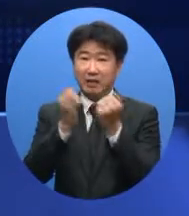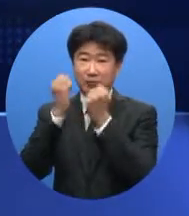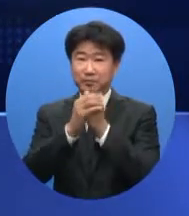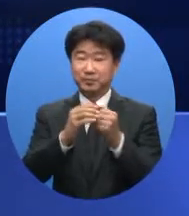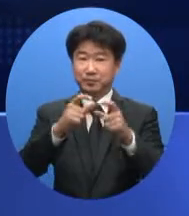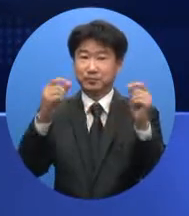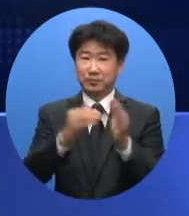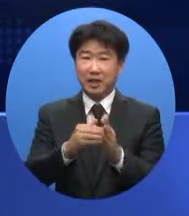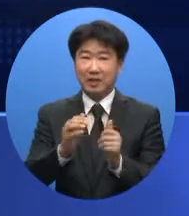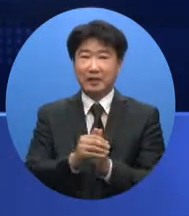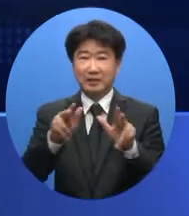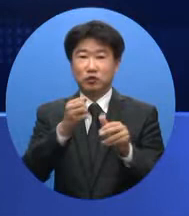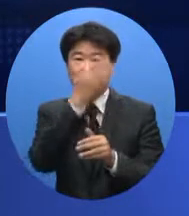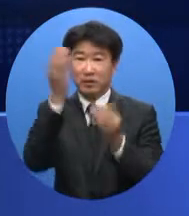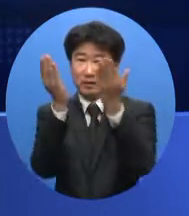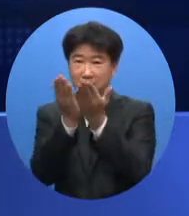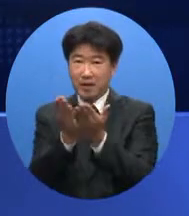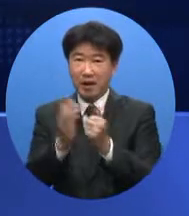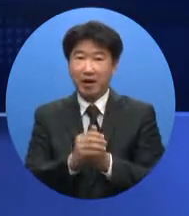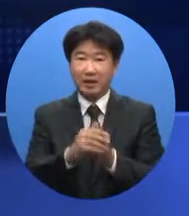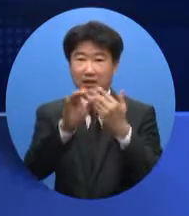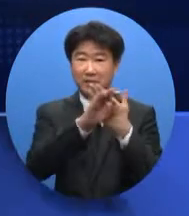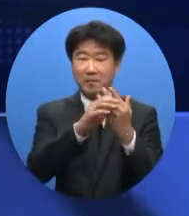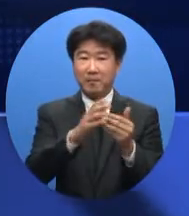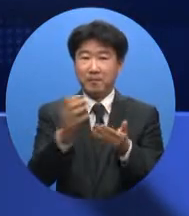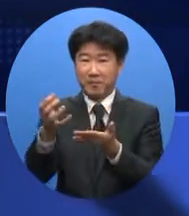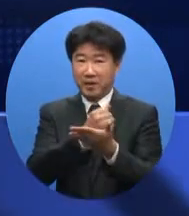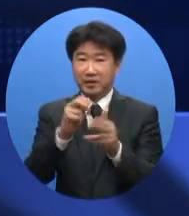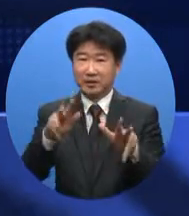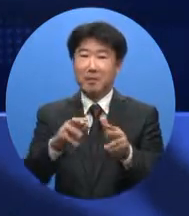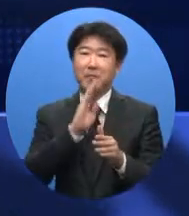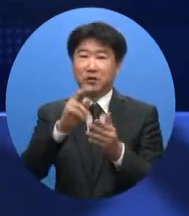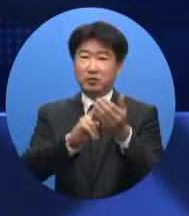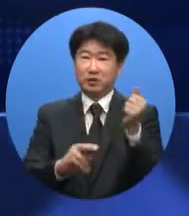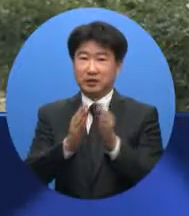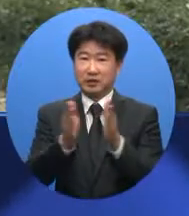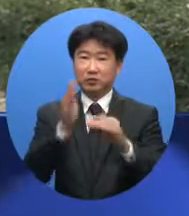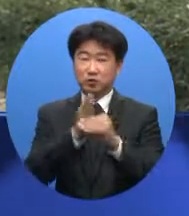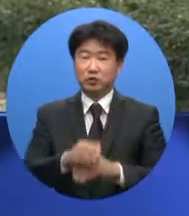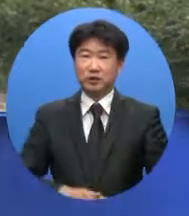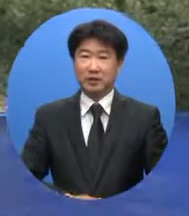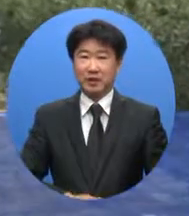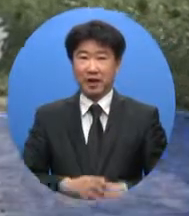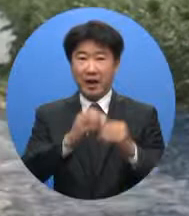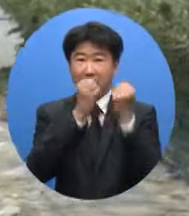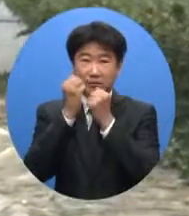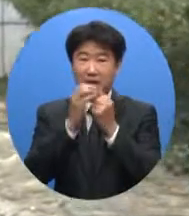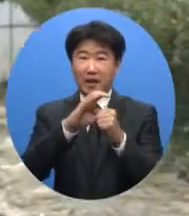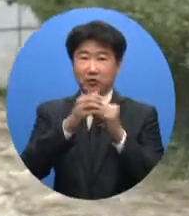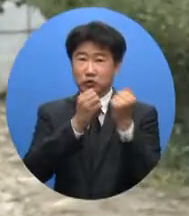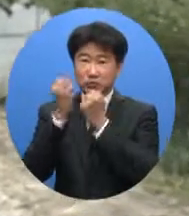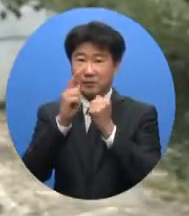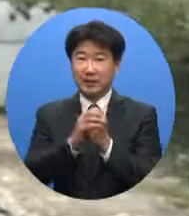최신 소비 트렌드에 맞춰 시범 재배한 애플 수박이 본격 출하되기 시작했습니다. 애플 수박은 사과같이